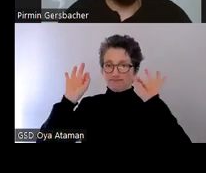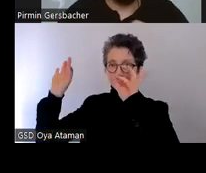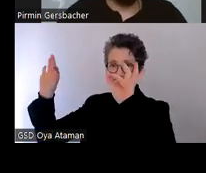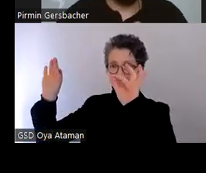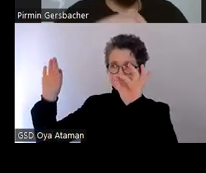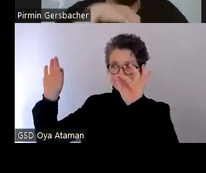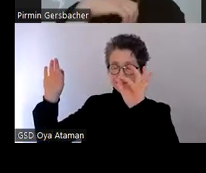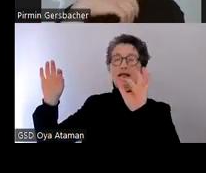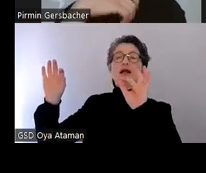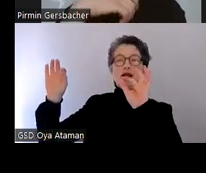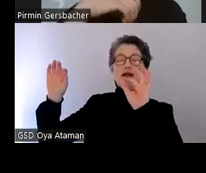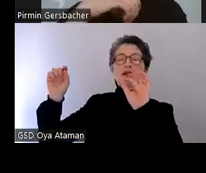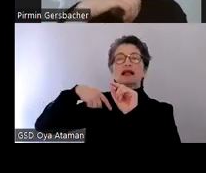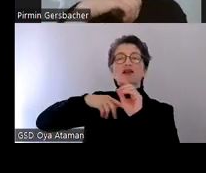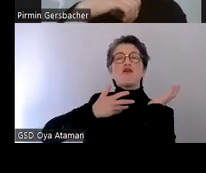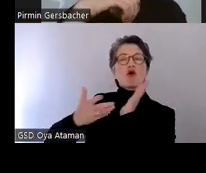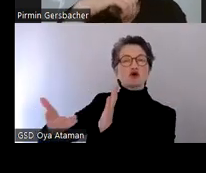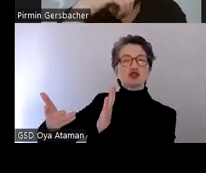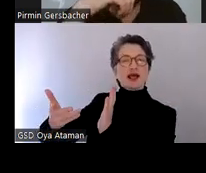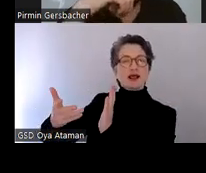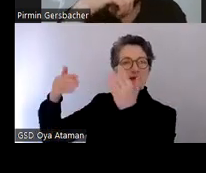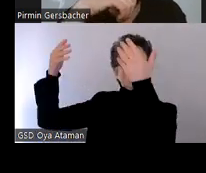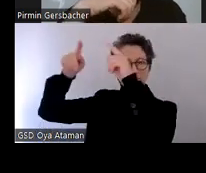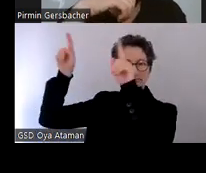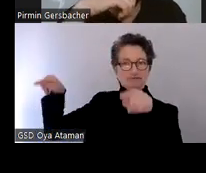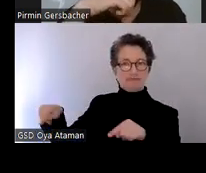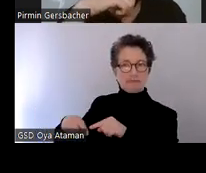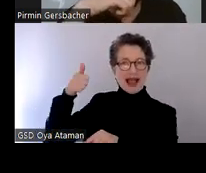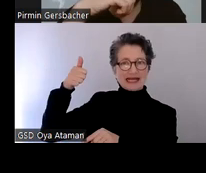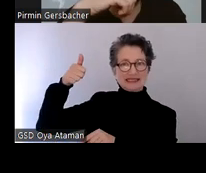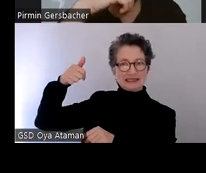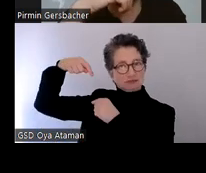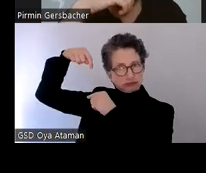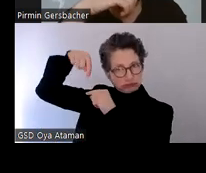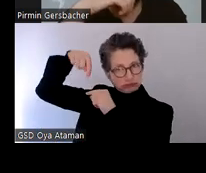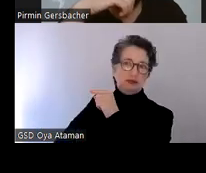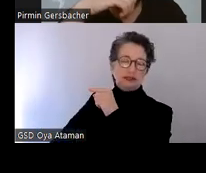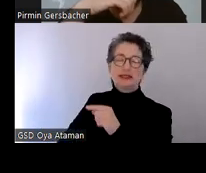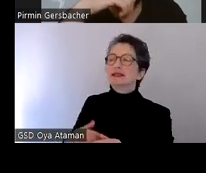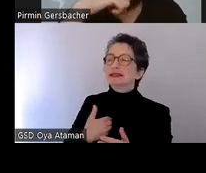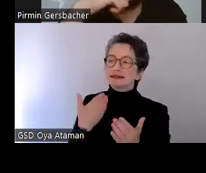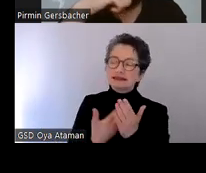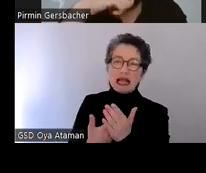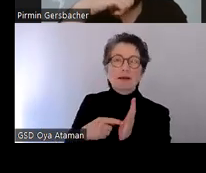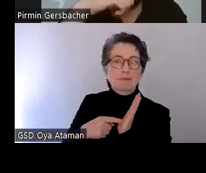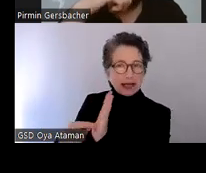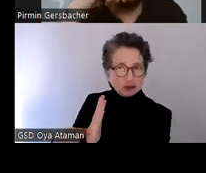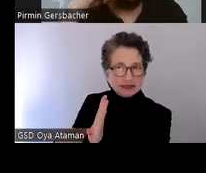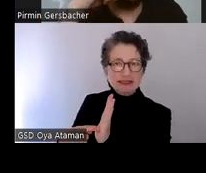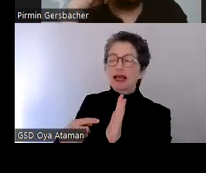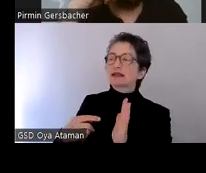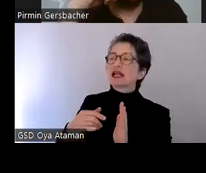Stellen den kurz vor anhand von einem Fehlerbeispiel und zeigen dann eben, wie wird dieser Fehler erkannt oder wie wird er